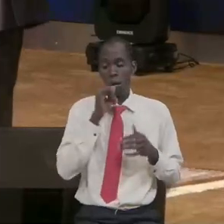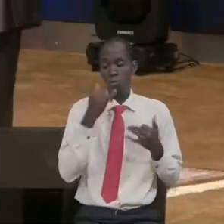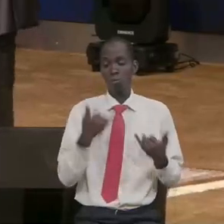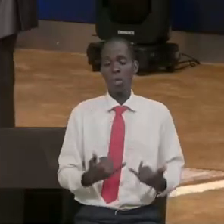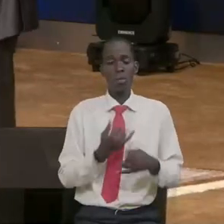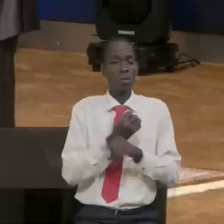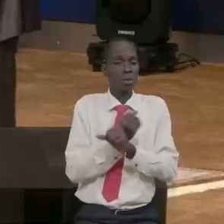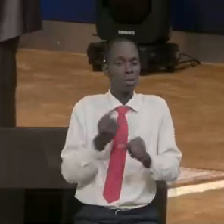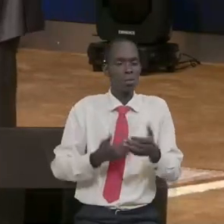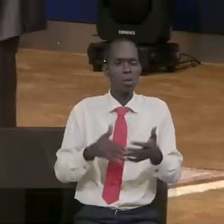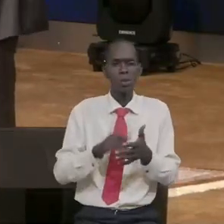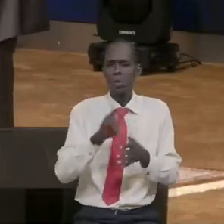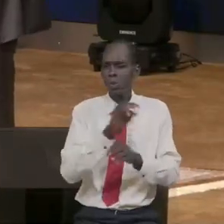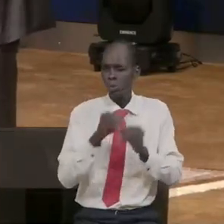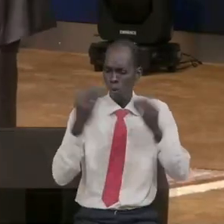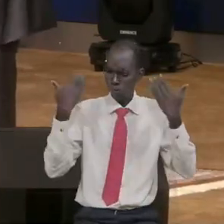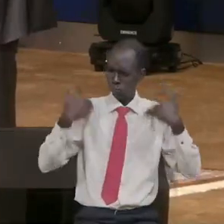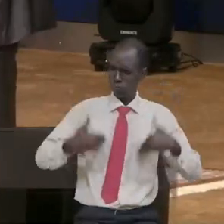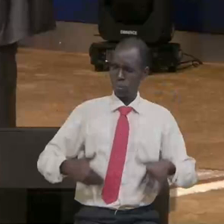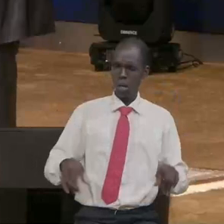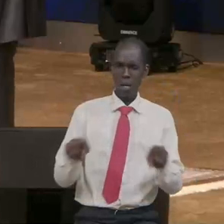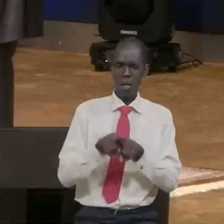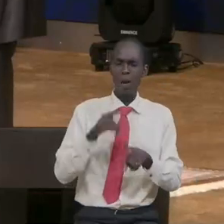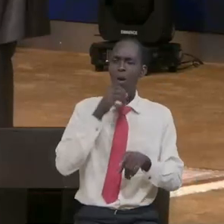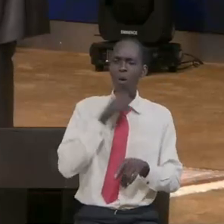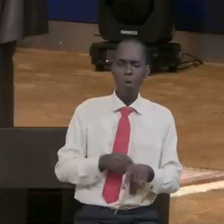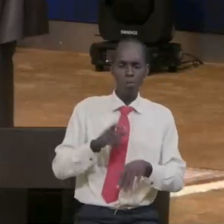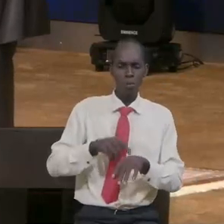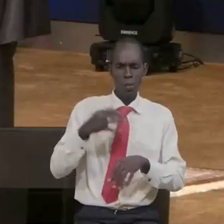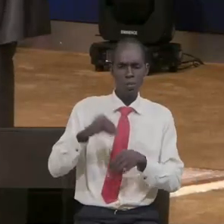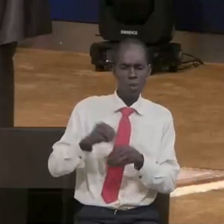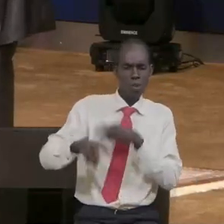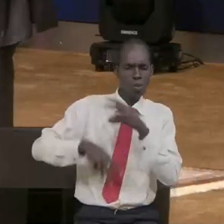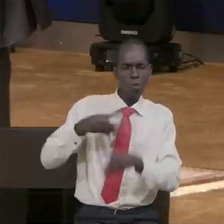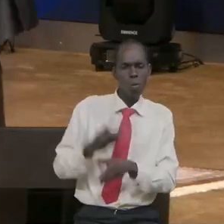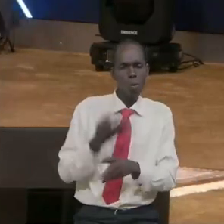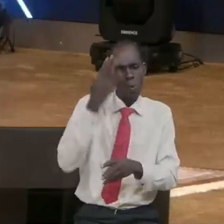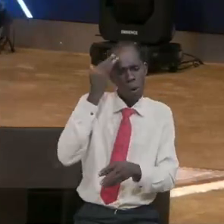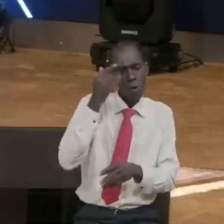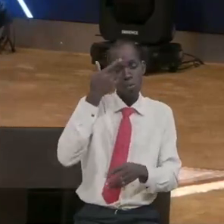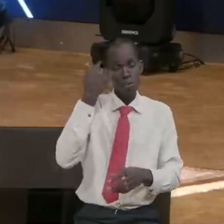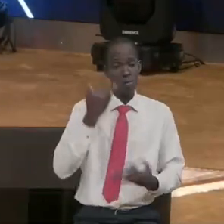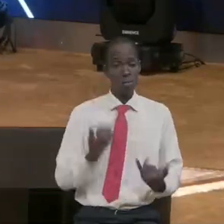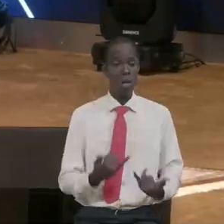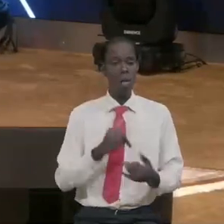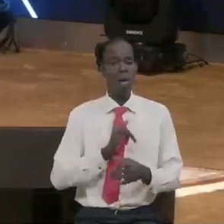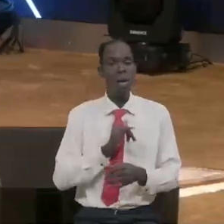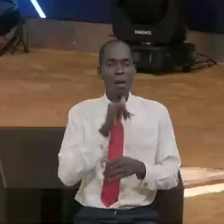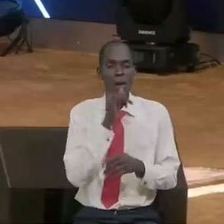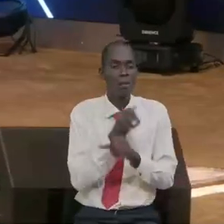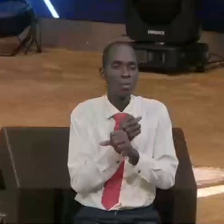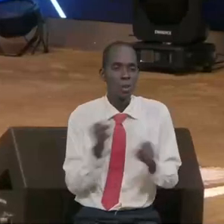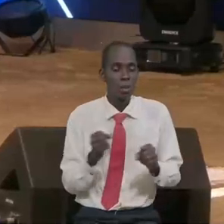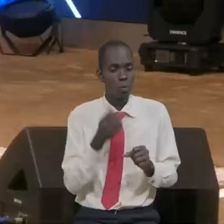ne t'habilles plus comme tu t'habillais avec eux. Pourquoi? Je suis né de nouveau. À cause de cela,